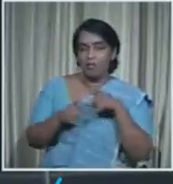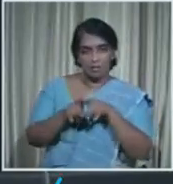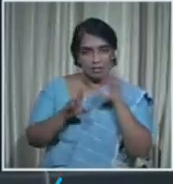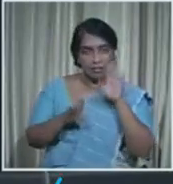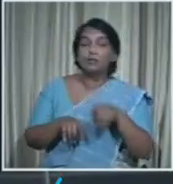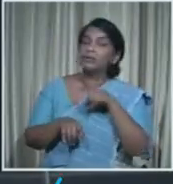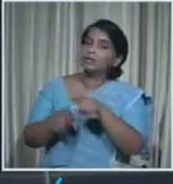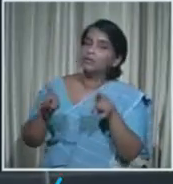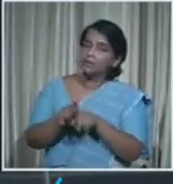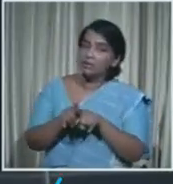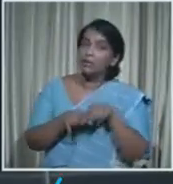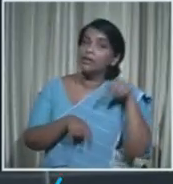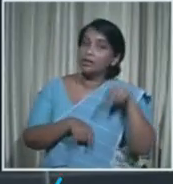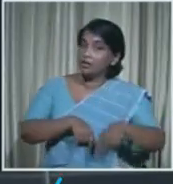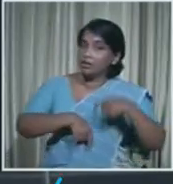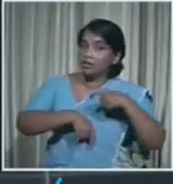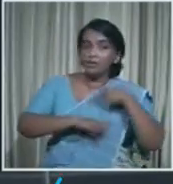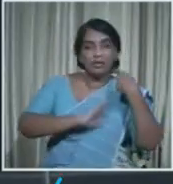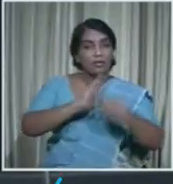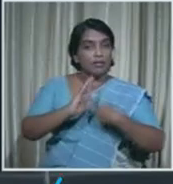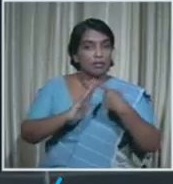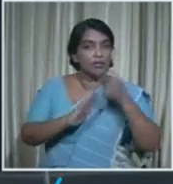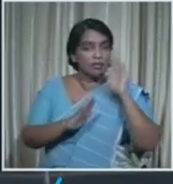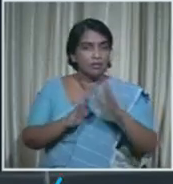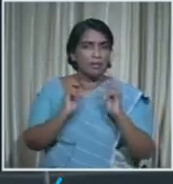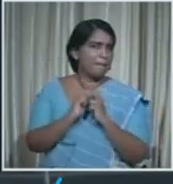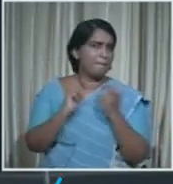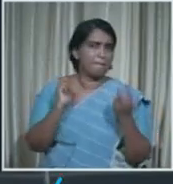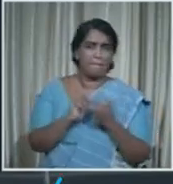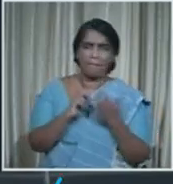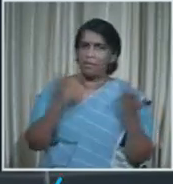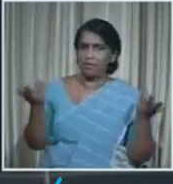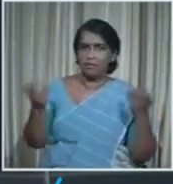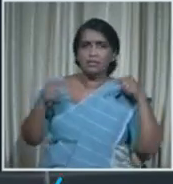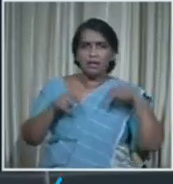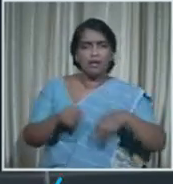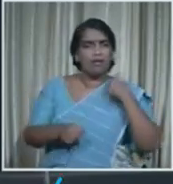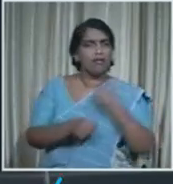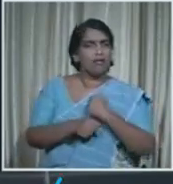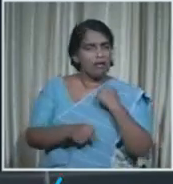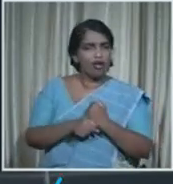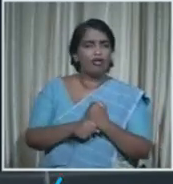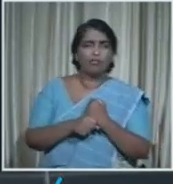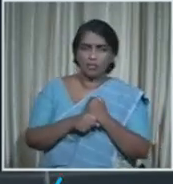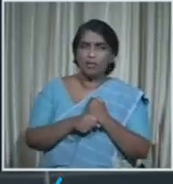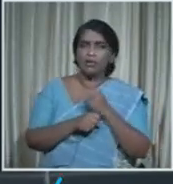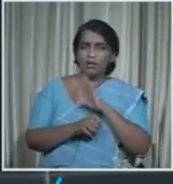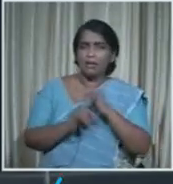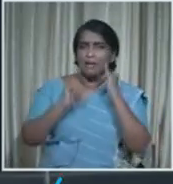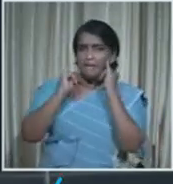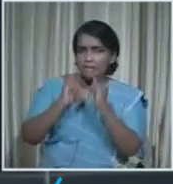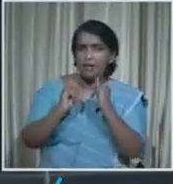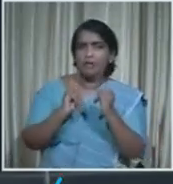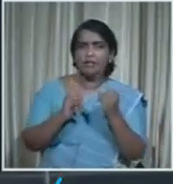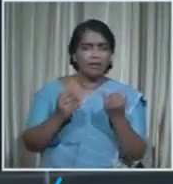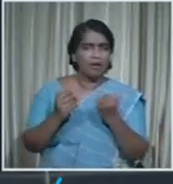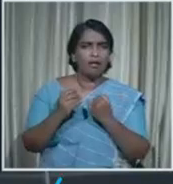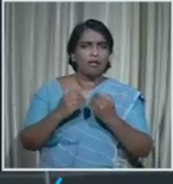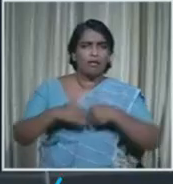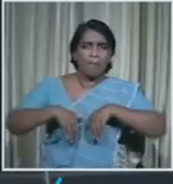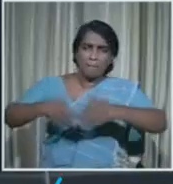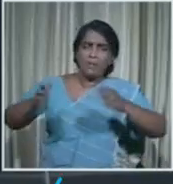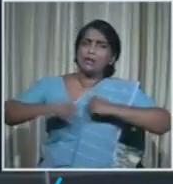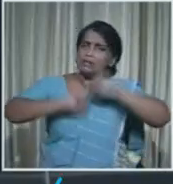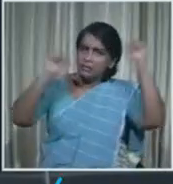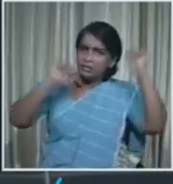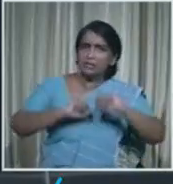එතකොට මේ වෙලාවේ රටේ ඇති වෙලා තියෙන තත්ත්වෙත් එක්ක මේ ආණ්ඩුවේ බැරදි පිළිබඳව අපි පාරිසටන් කරා. අපි